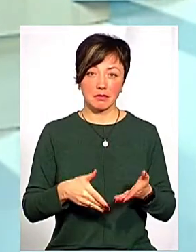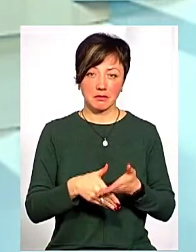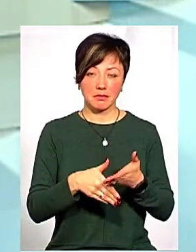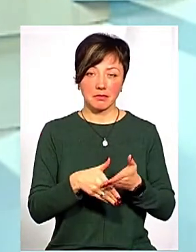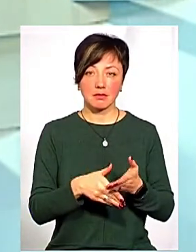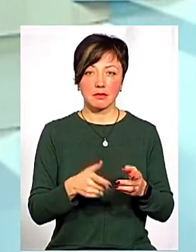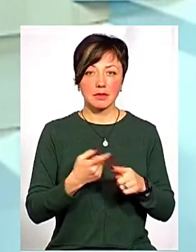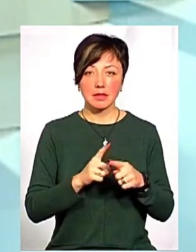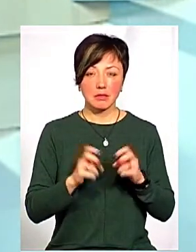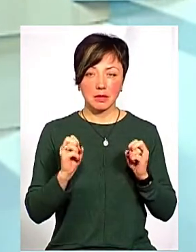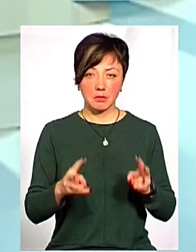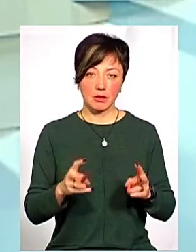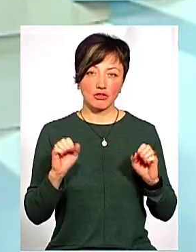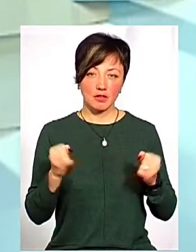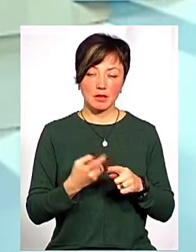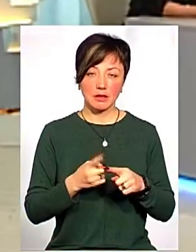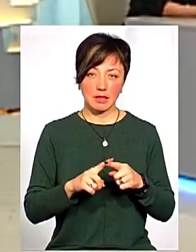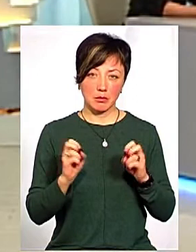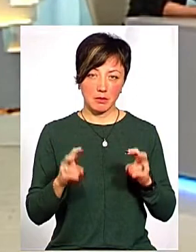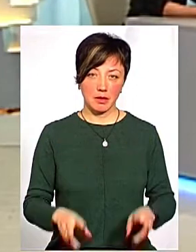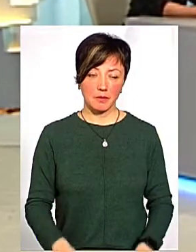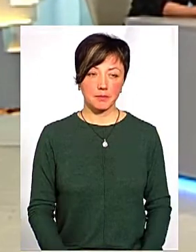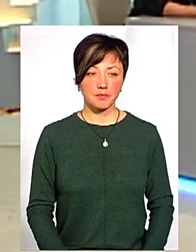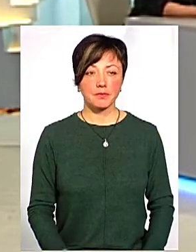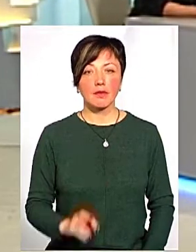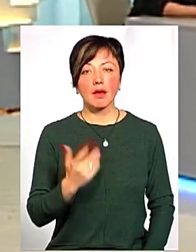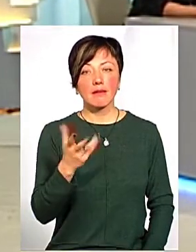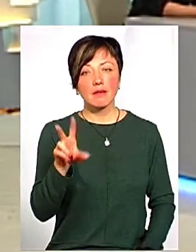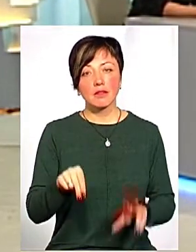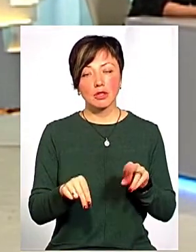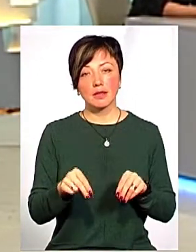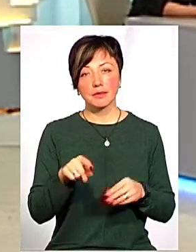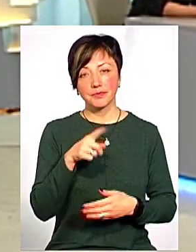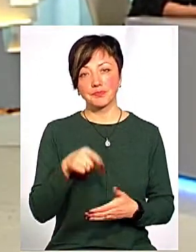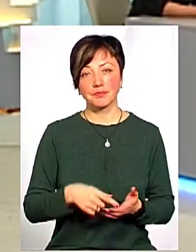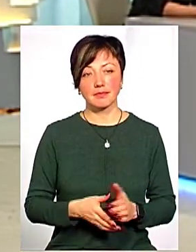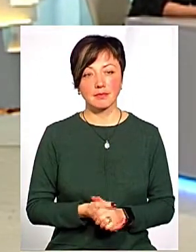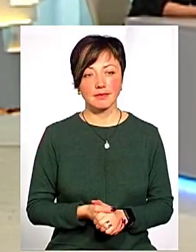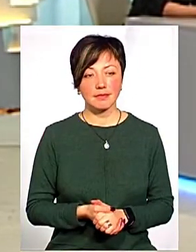чергу, хотілося наголосити, це небезпека. Швидкість – це, в першу чергу, небезпека. Як ви вважаєте, Володимире?